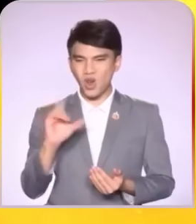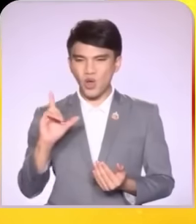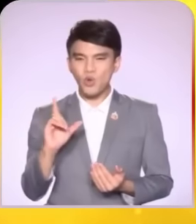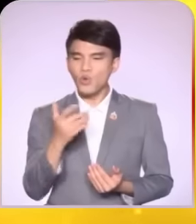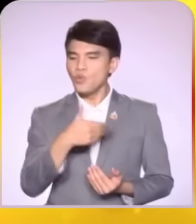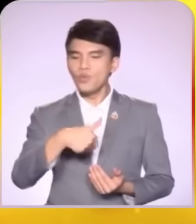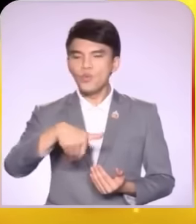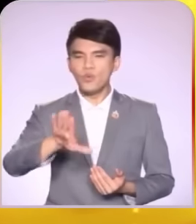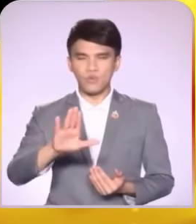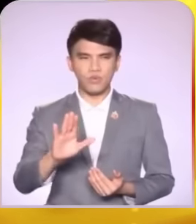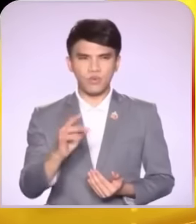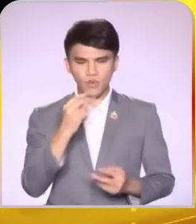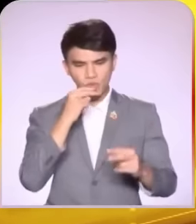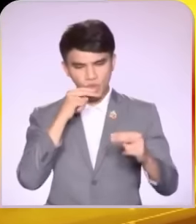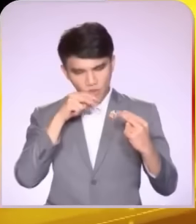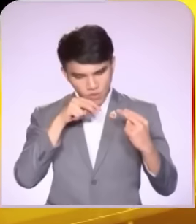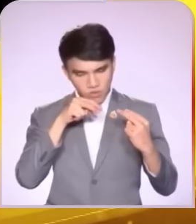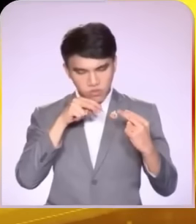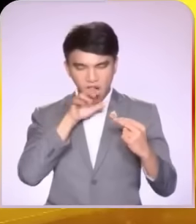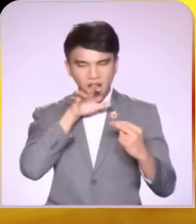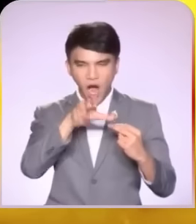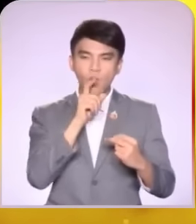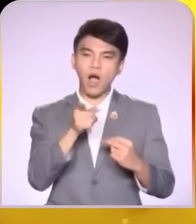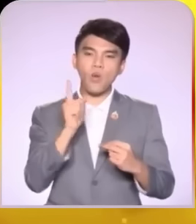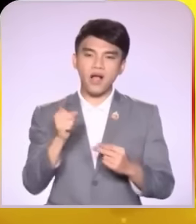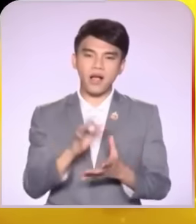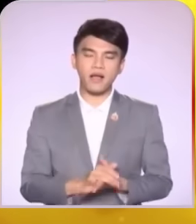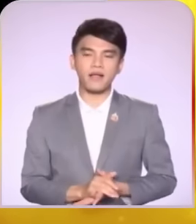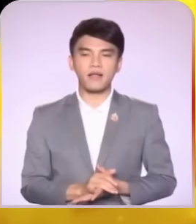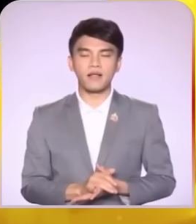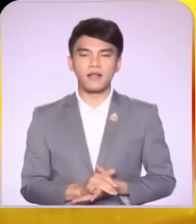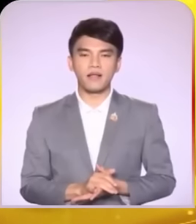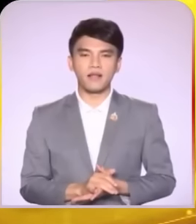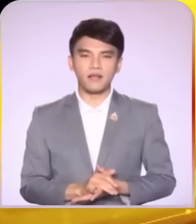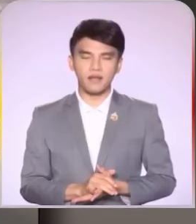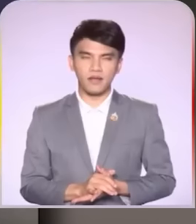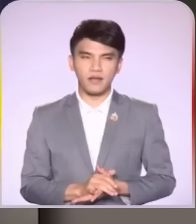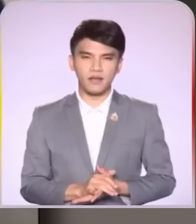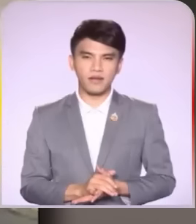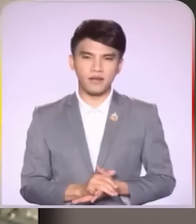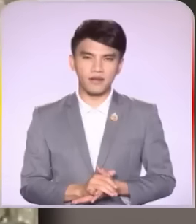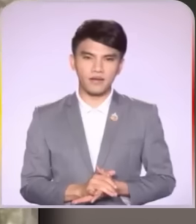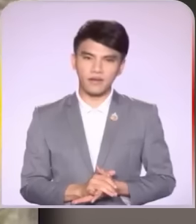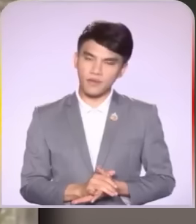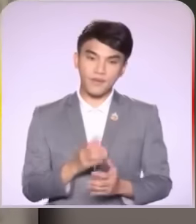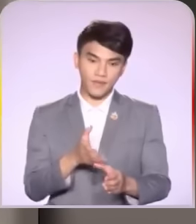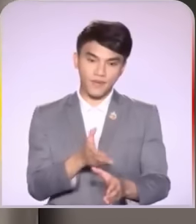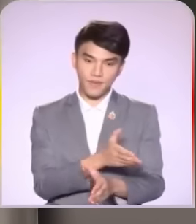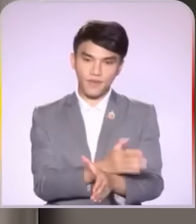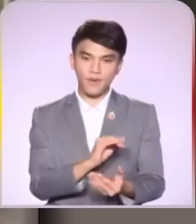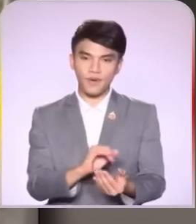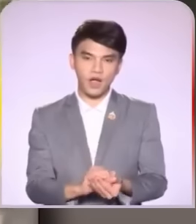ขับผ่านมาเนี่ยลุงเขาก็จะมองหน้าแล้วก็ตะโกนด่าอะไรเงี้ยค ่ ะ อ่ะคุณผู้ชมครับซึ่งก่อนหน้